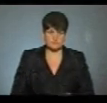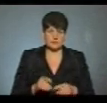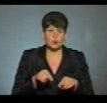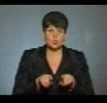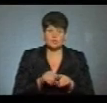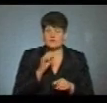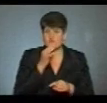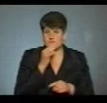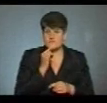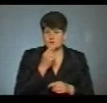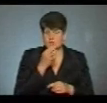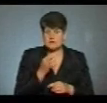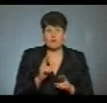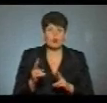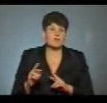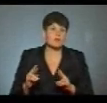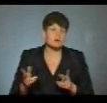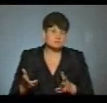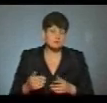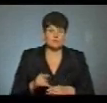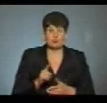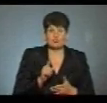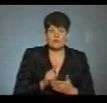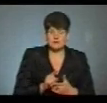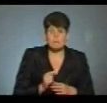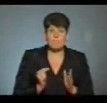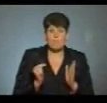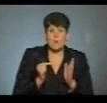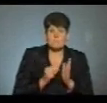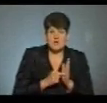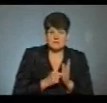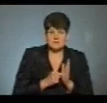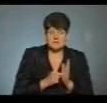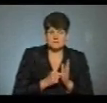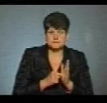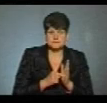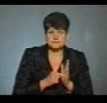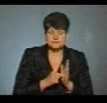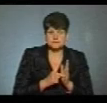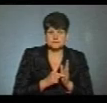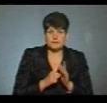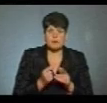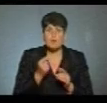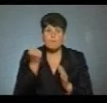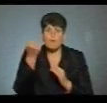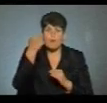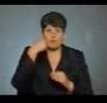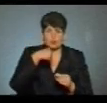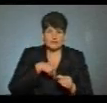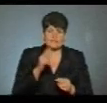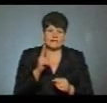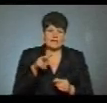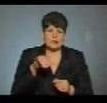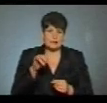Тут важко сказати, в кого як. Тобто він повинен, знову ж таки, потрапити на оці рецептори, аби проникнути в клітину.